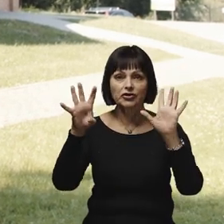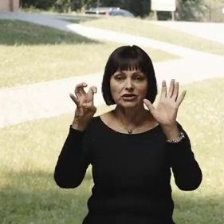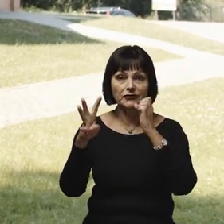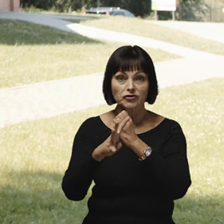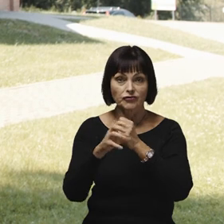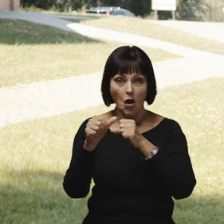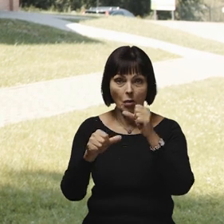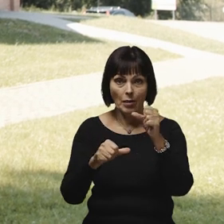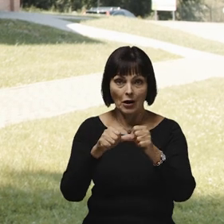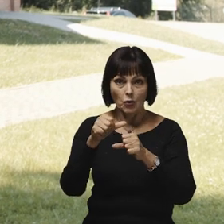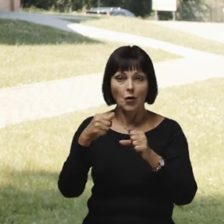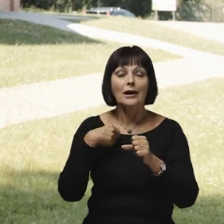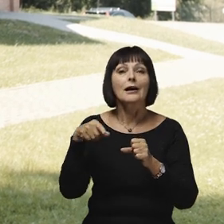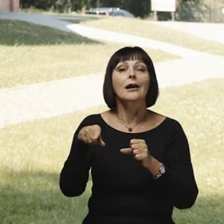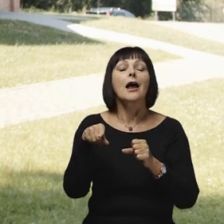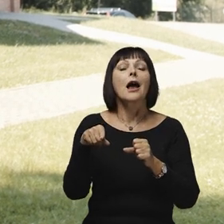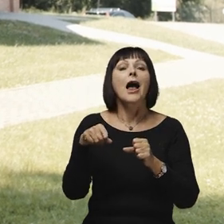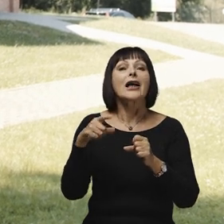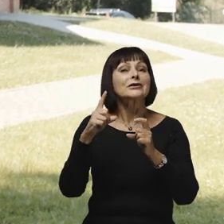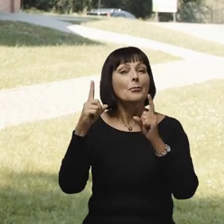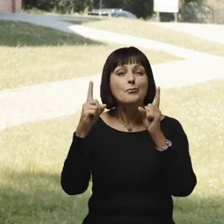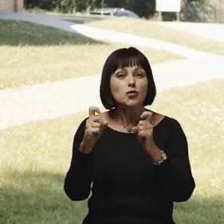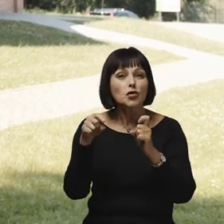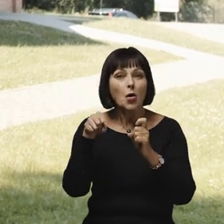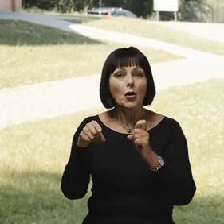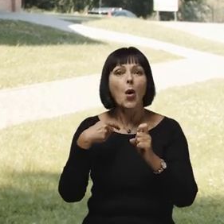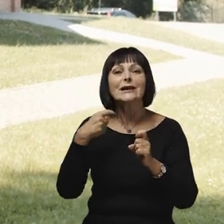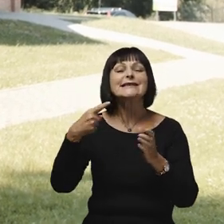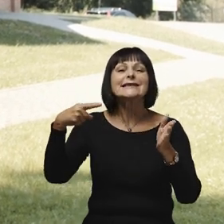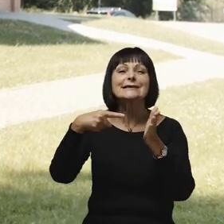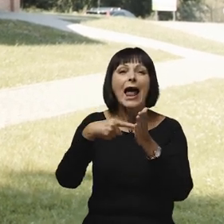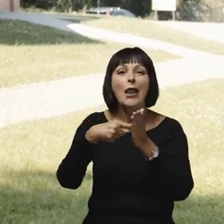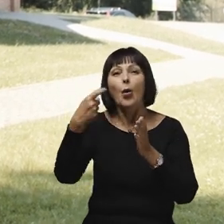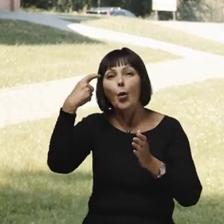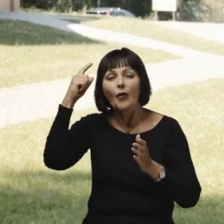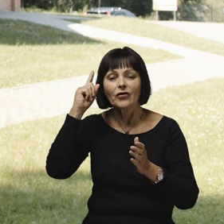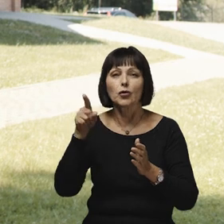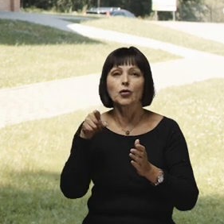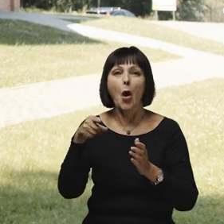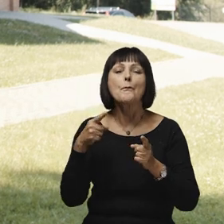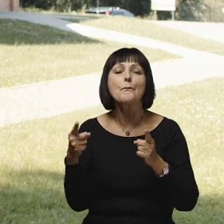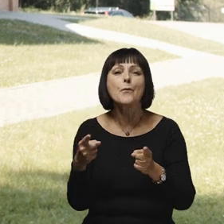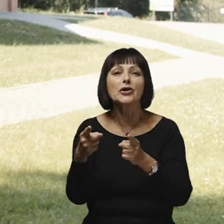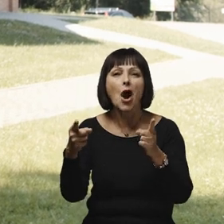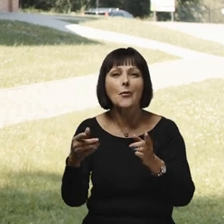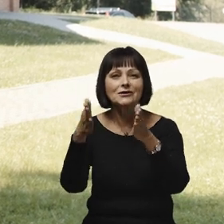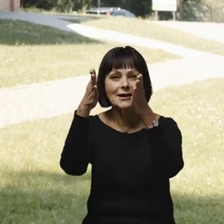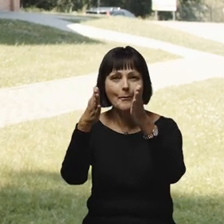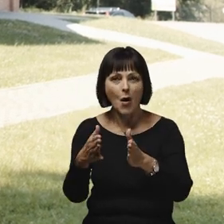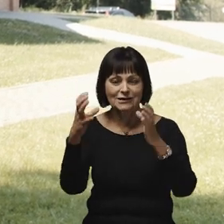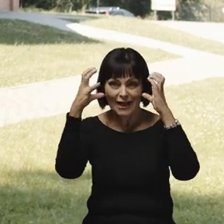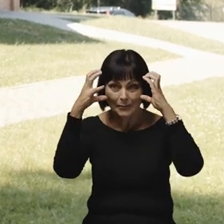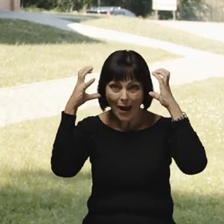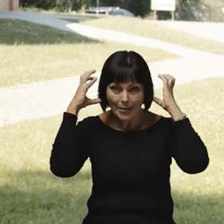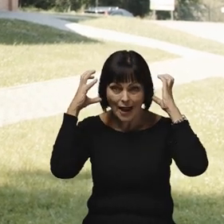bazie Tarnowskiego Towarzystwa Muzycznego. Od samego początku jej główne cele statutowe to promocja postaci Ignacego Jana